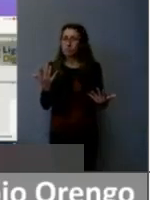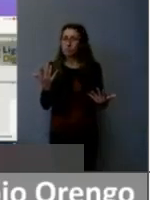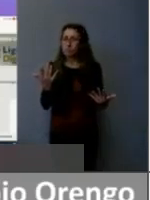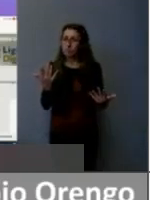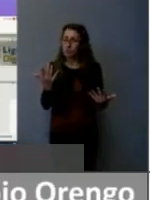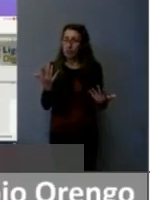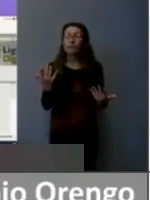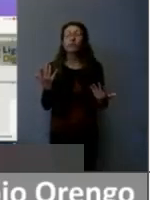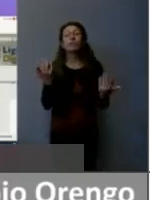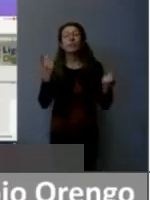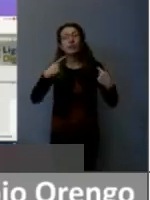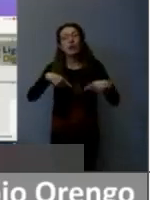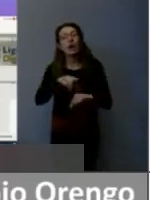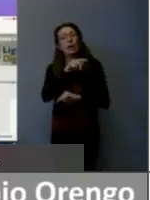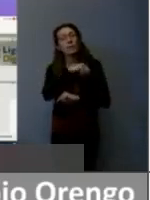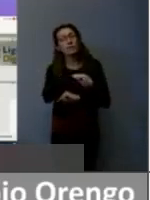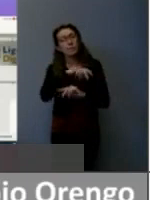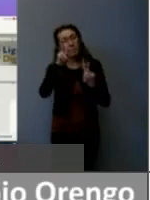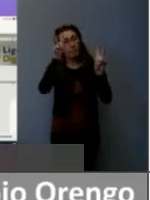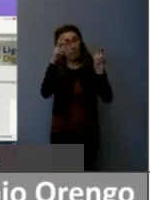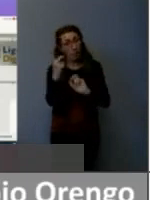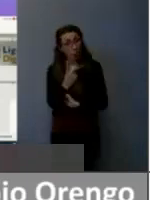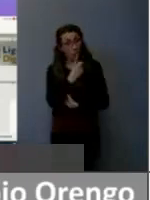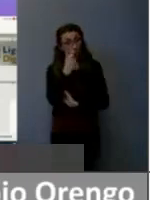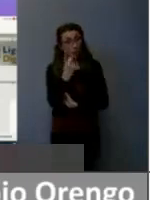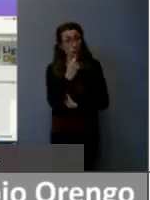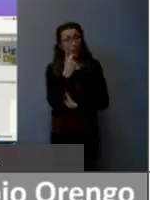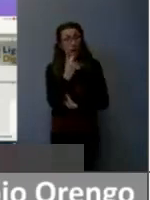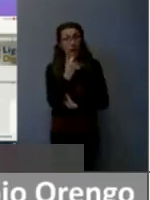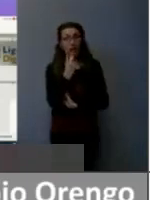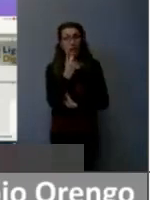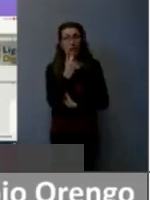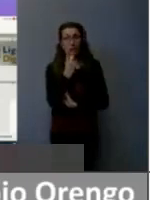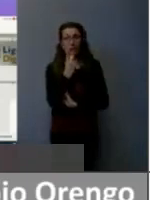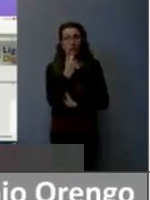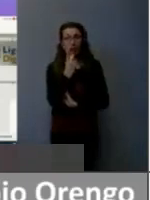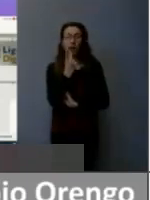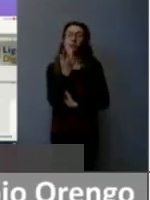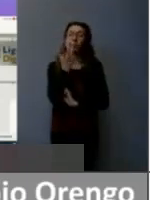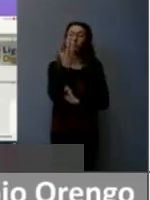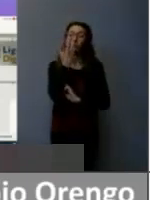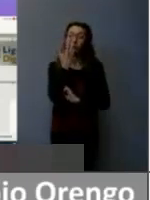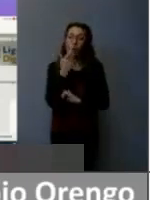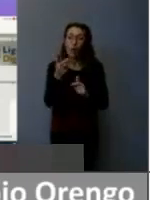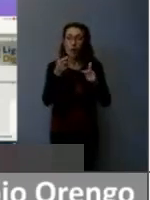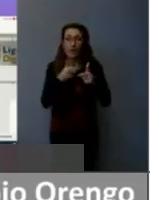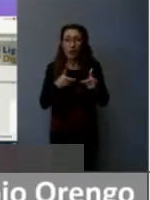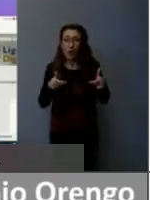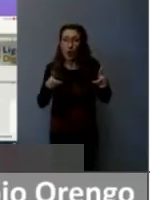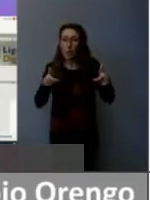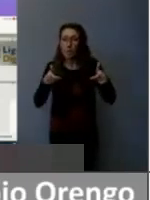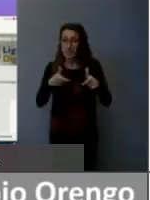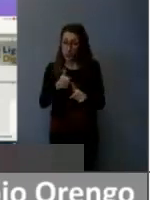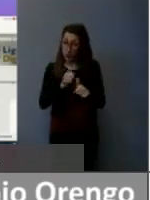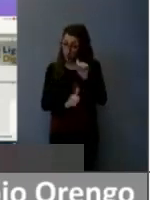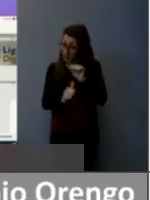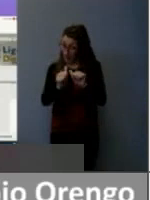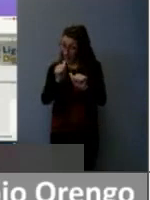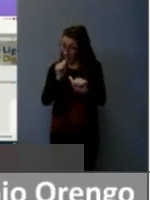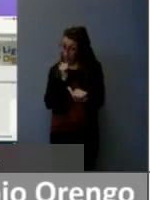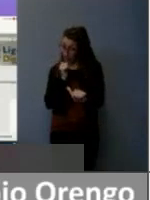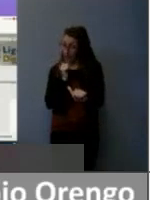monotematica occorra una commissione consigliare preliminare, anche